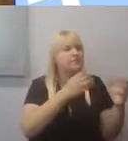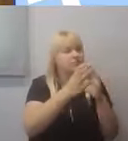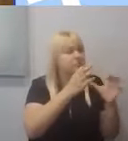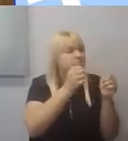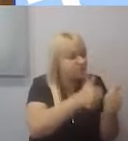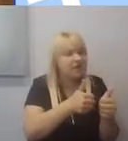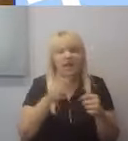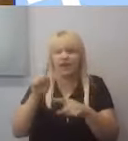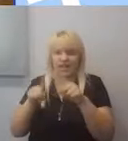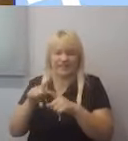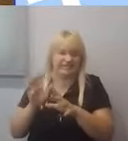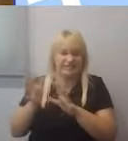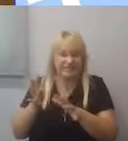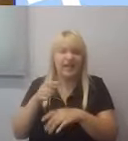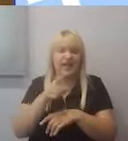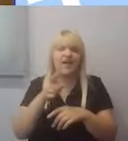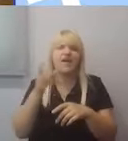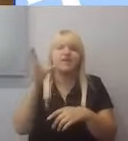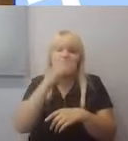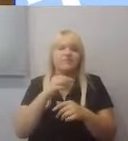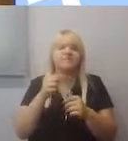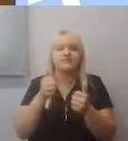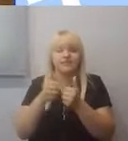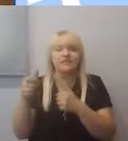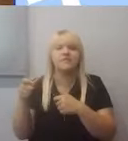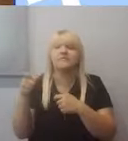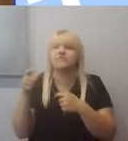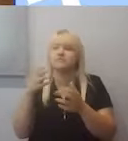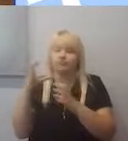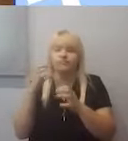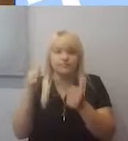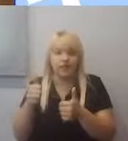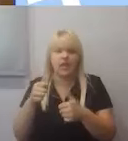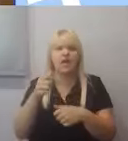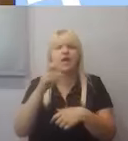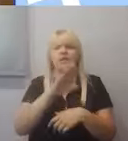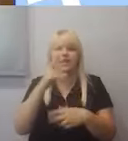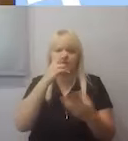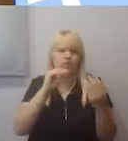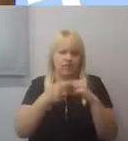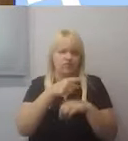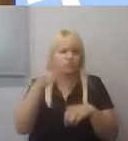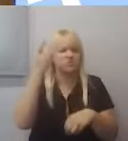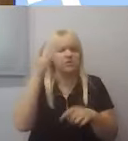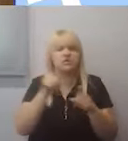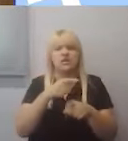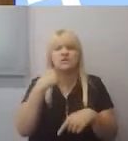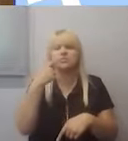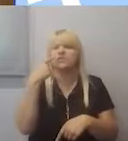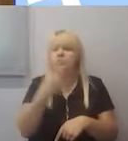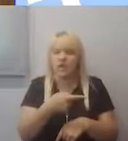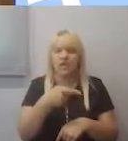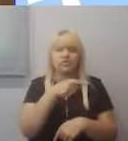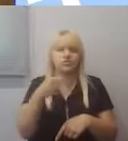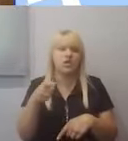ļoti tālu bet neņemot vērā šo principu es tomēr gribētu uzsvērt ka šeit arī valsts institūcijām un arī rīgas